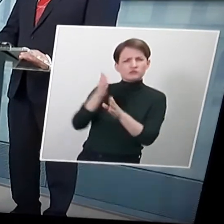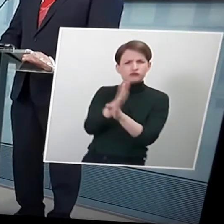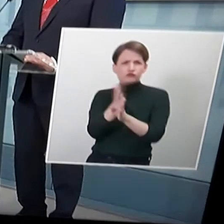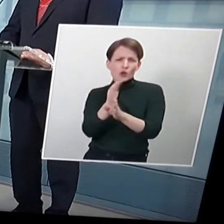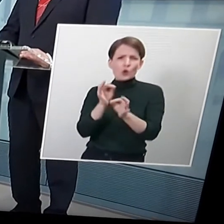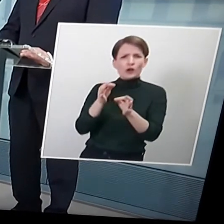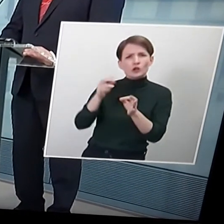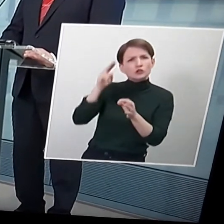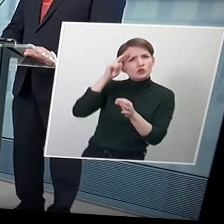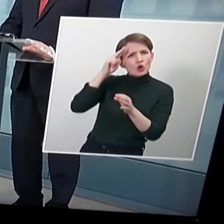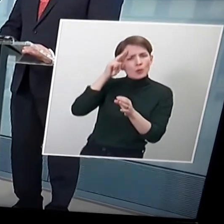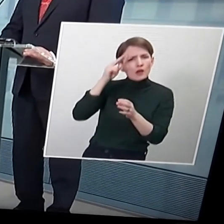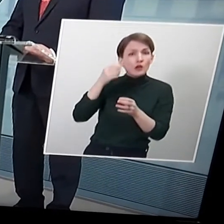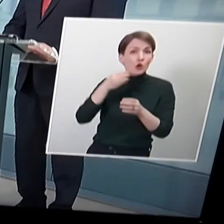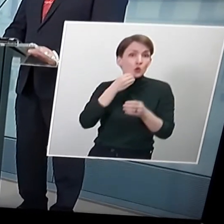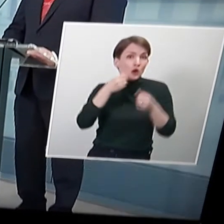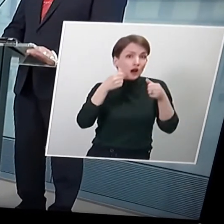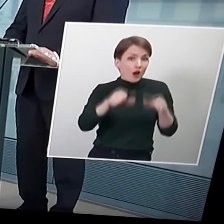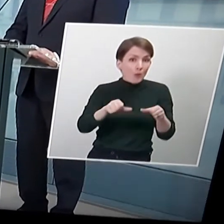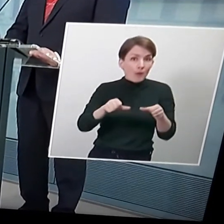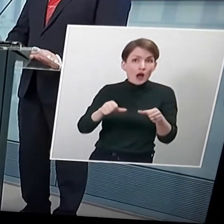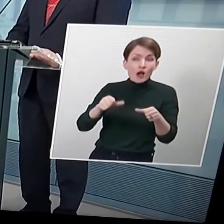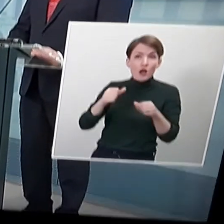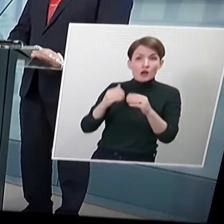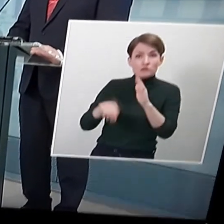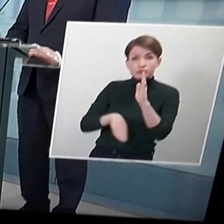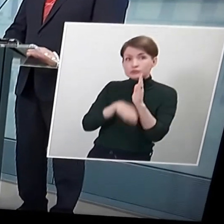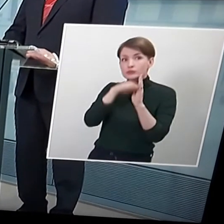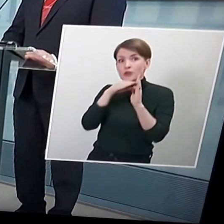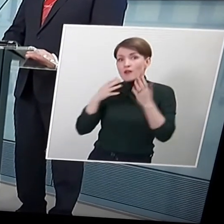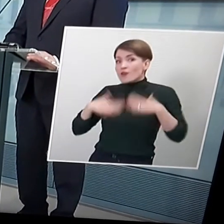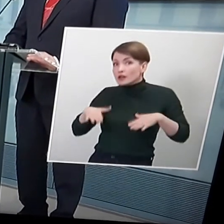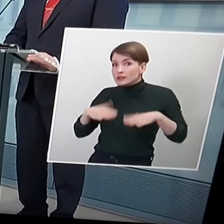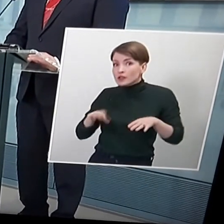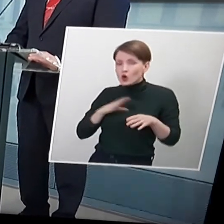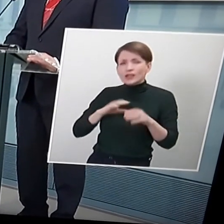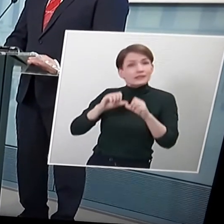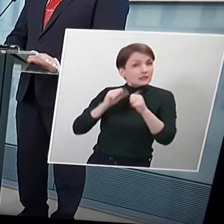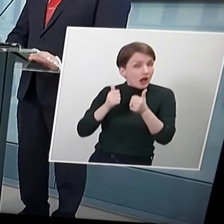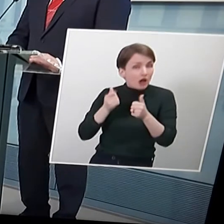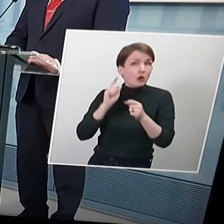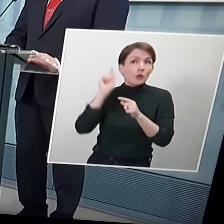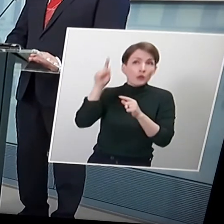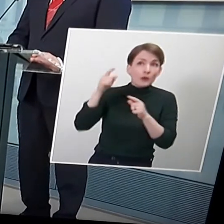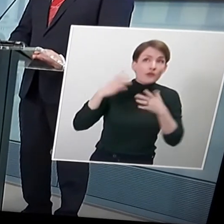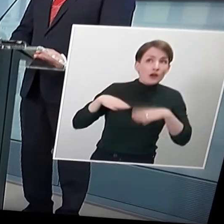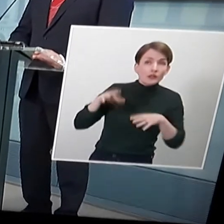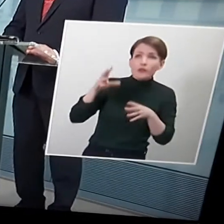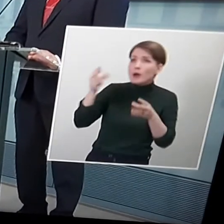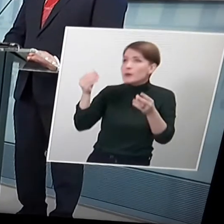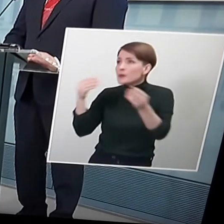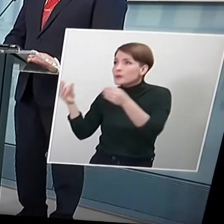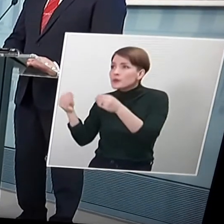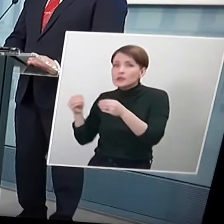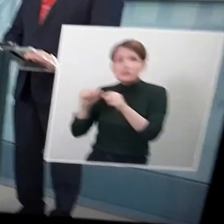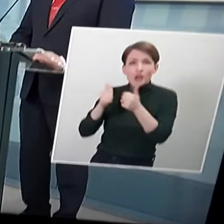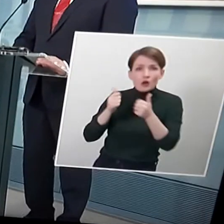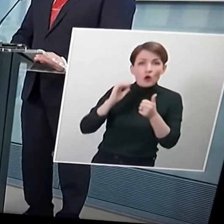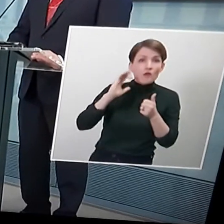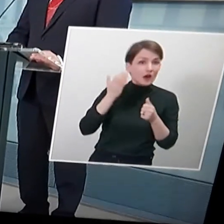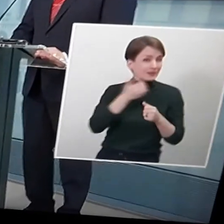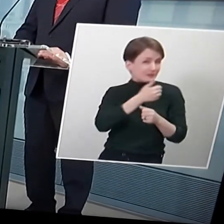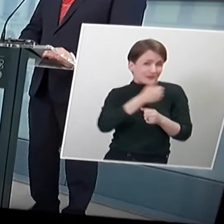ja sitten on eri kerroksissa vaatteita. Niin saako siellä vaatteita käydä hypistelemässä vai saako käydä ainoastaan